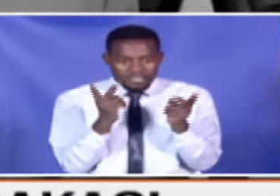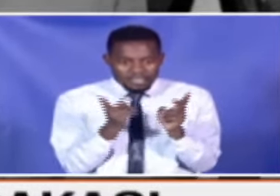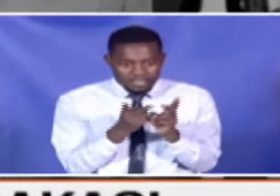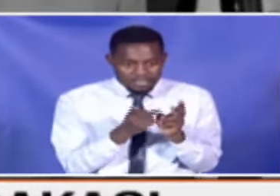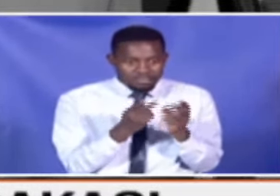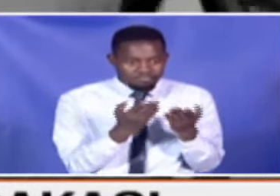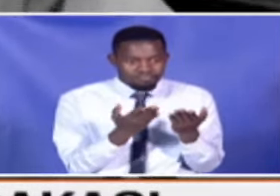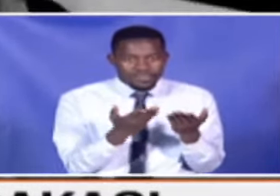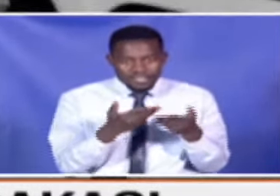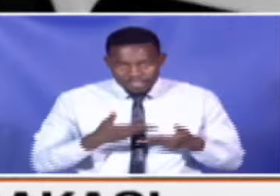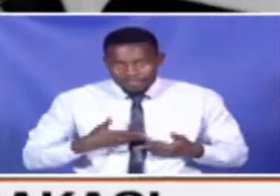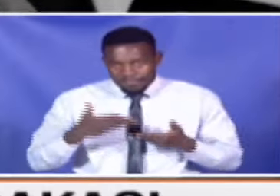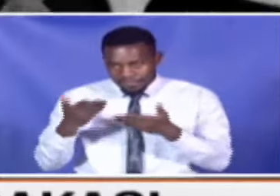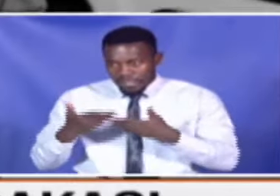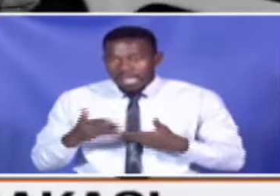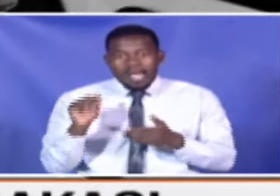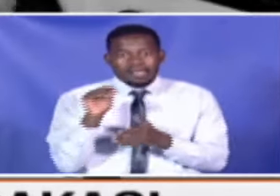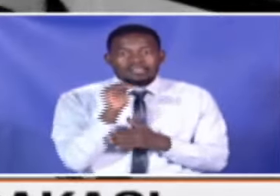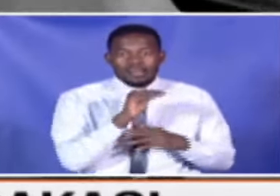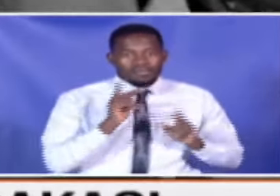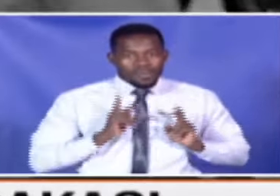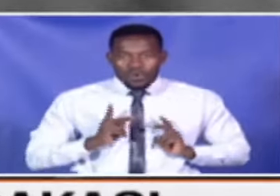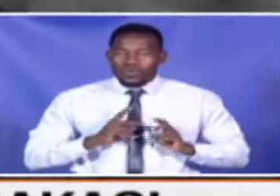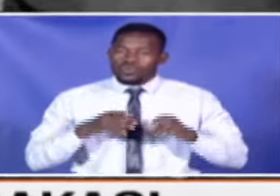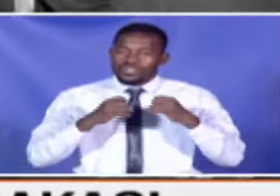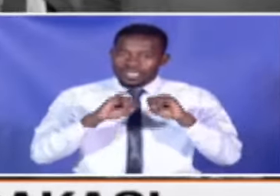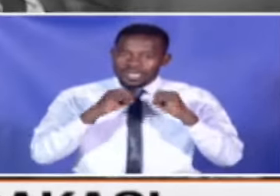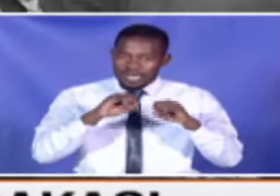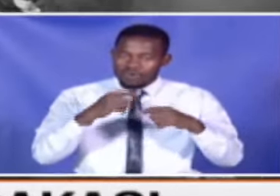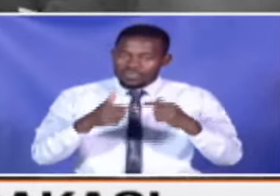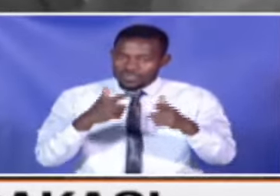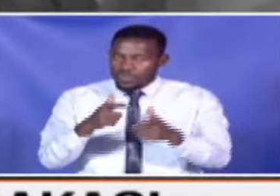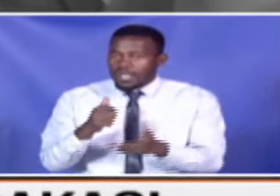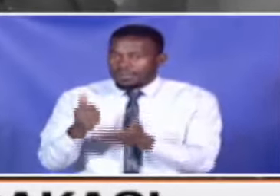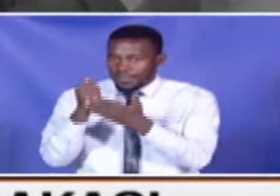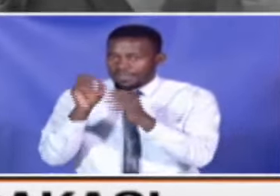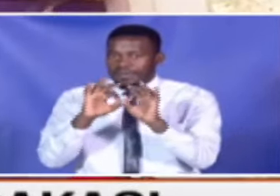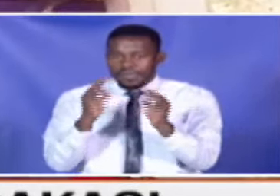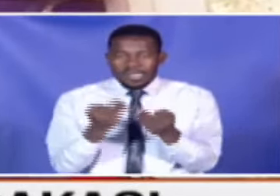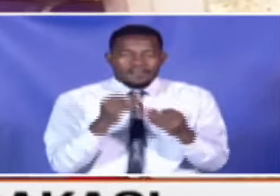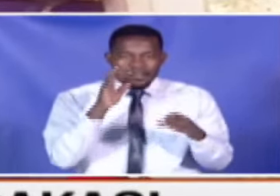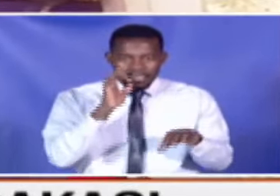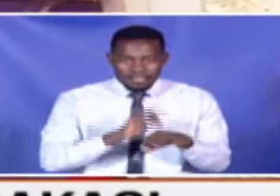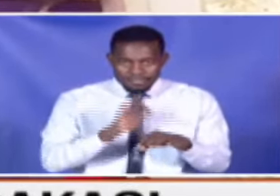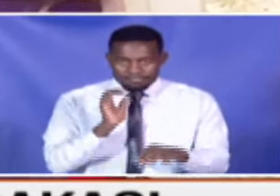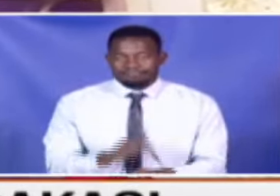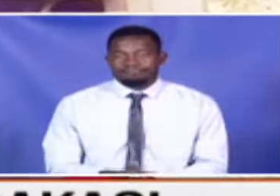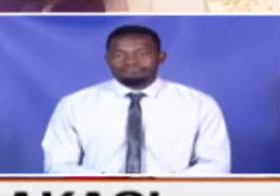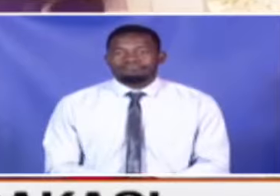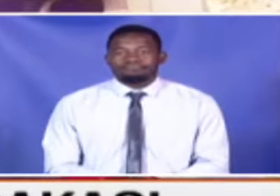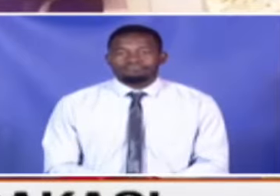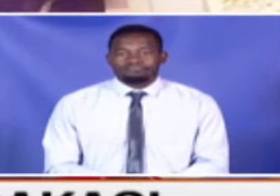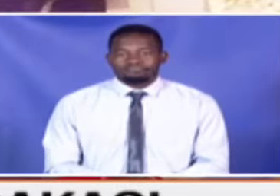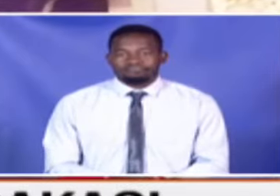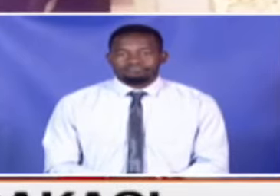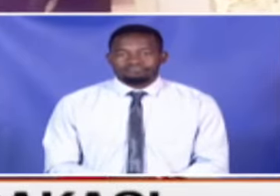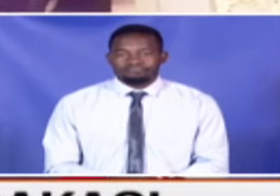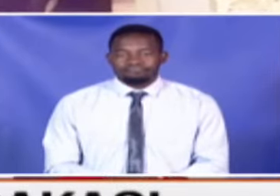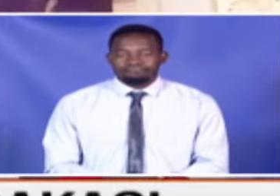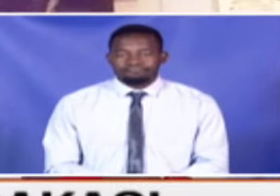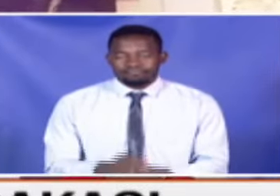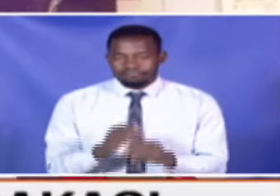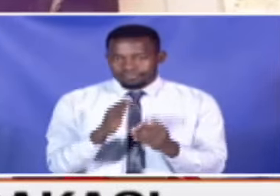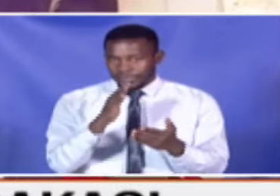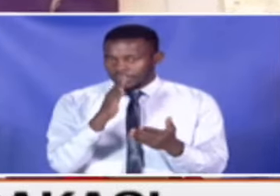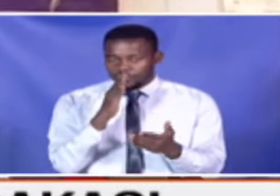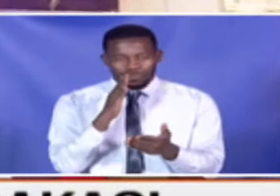Watu wameombwa kuweza kufika ili kuendelea kusaidia wale walioathirika. So the idea is beyond now, beyond the initial phase